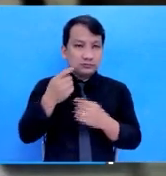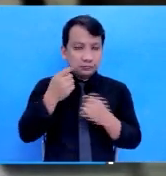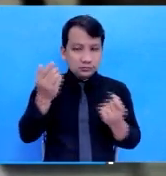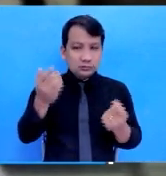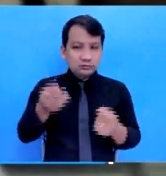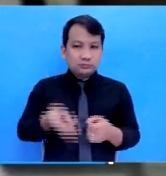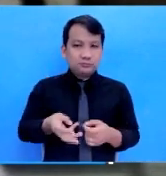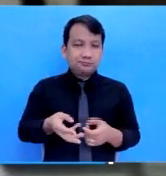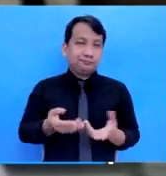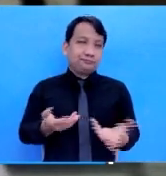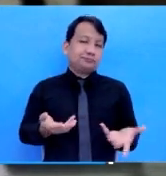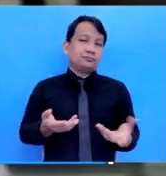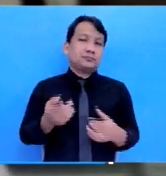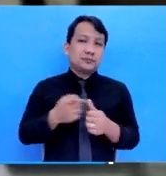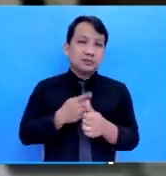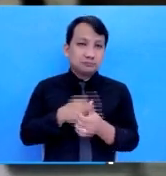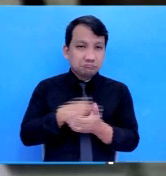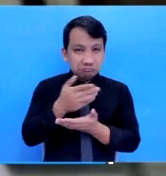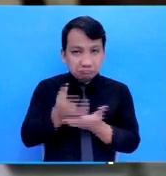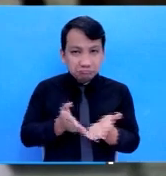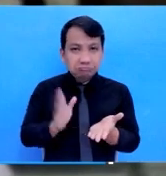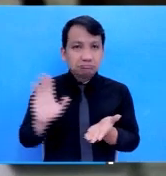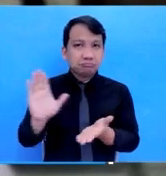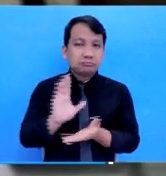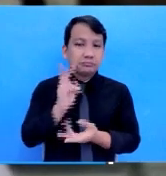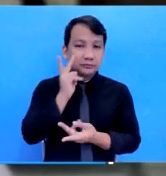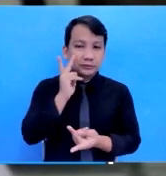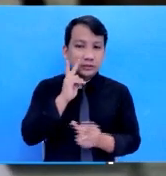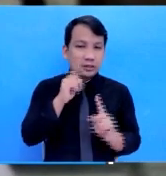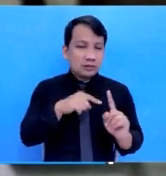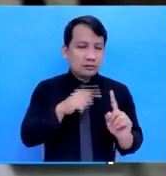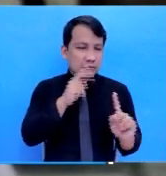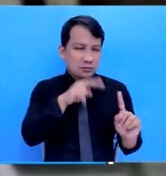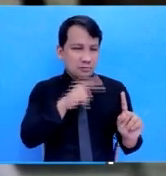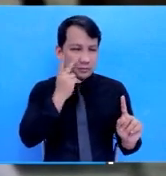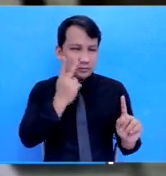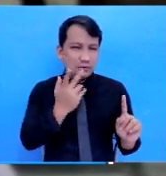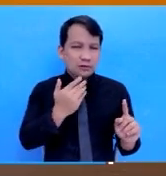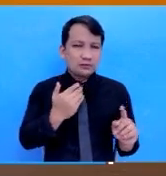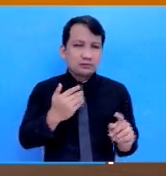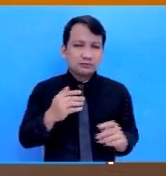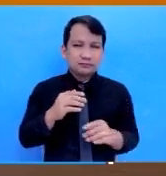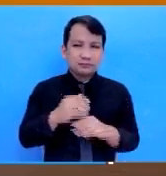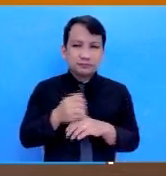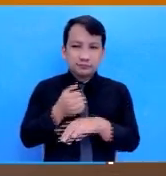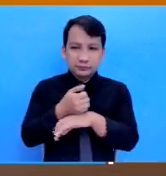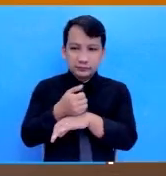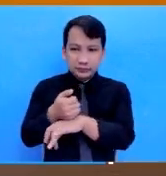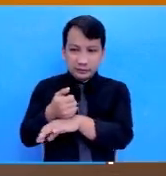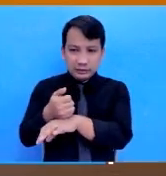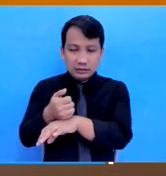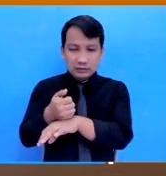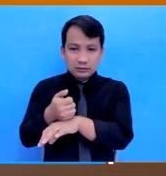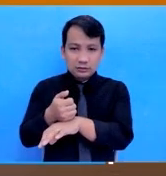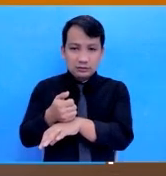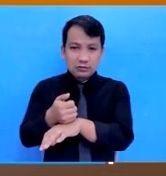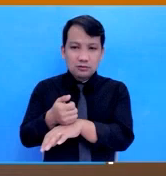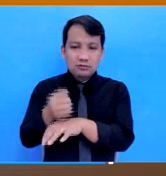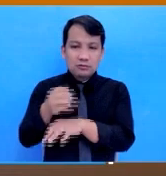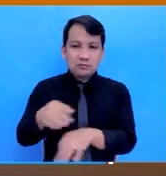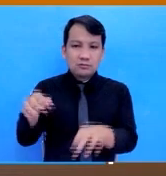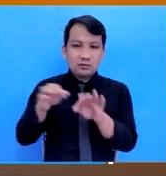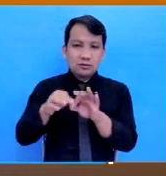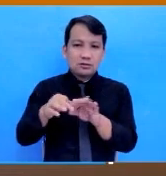And for some, ang isang napapansin nila, nilalanggam yung ihi. Dapat din daw